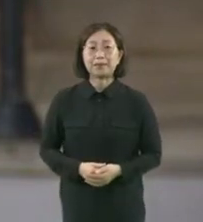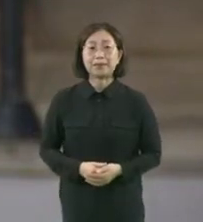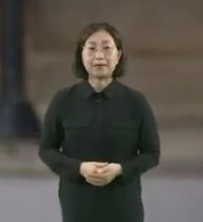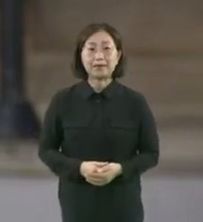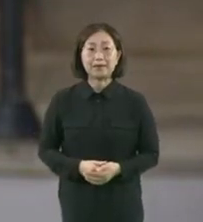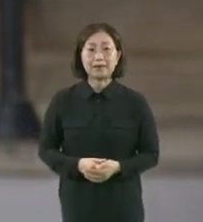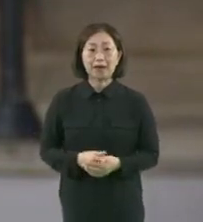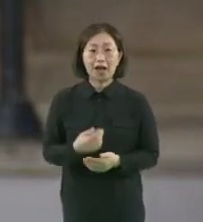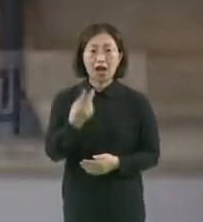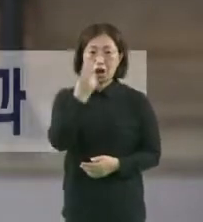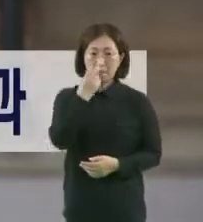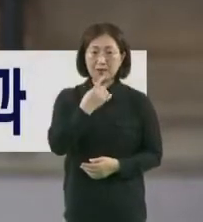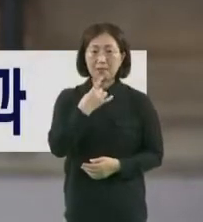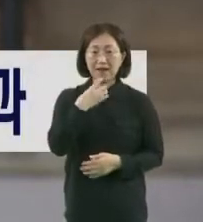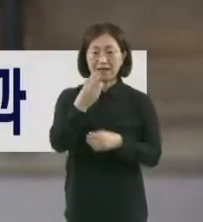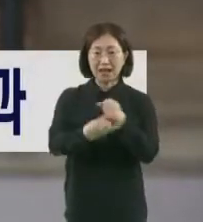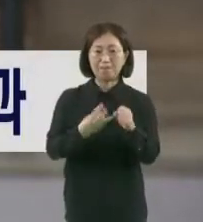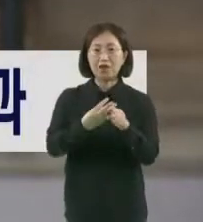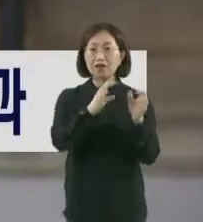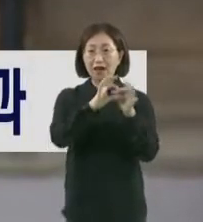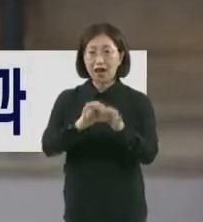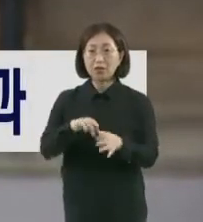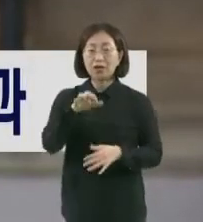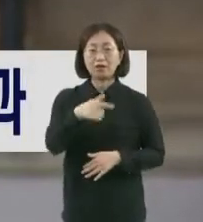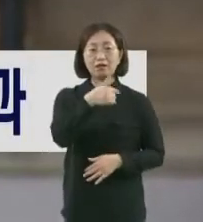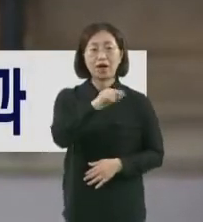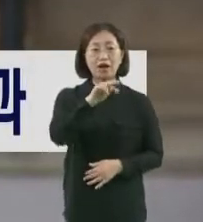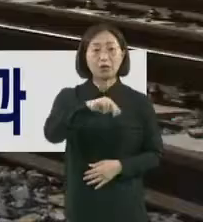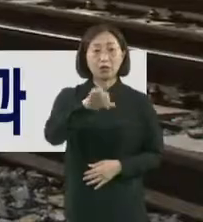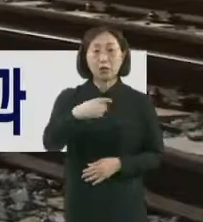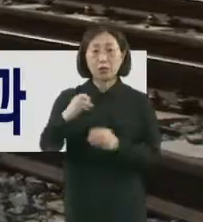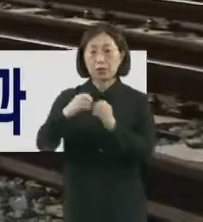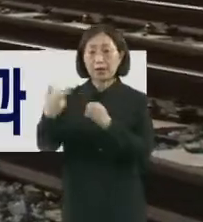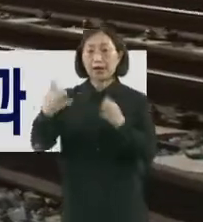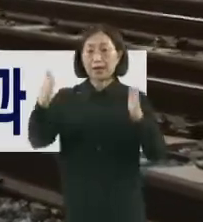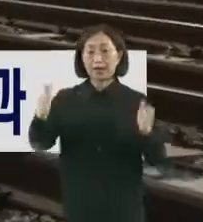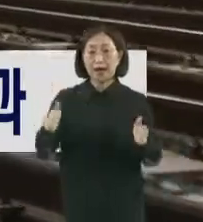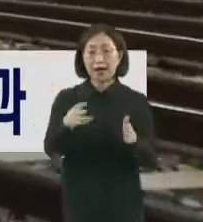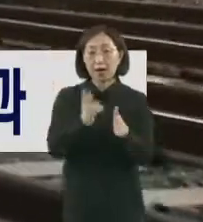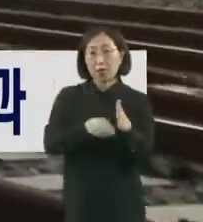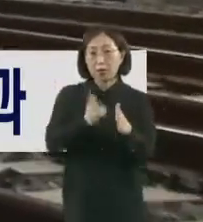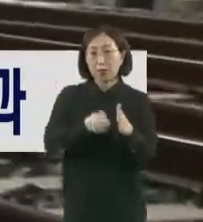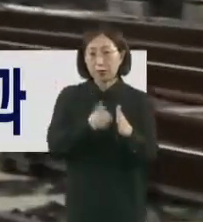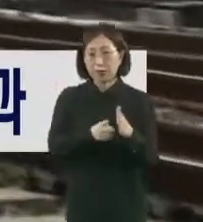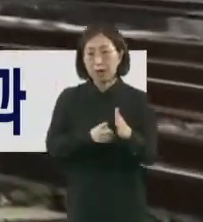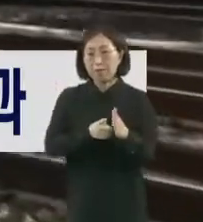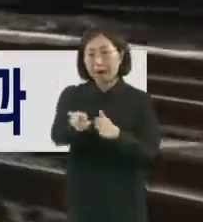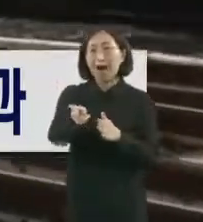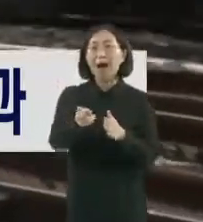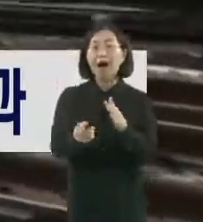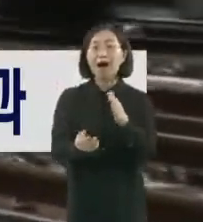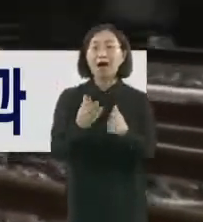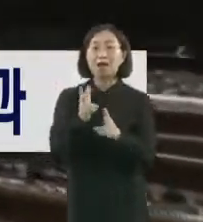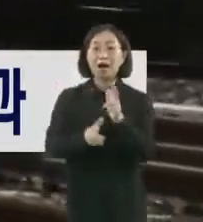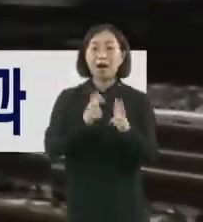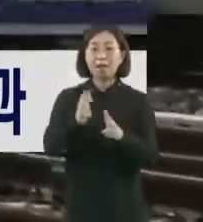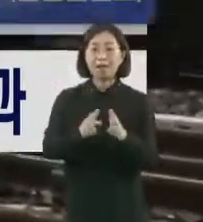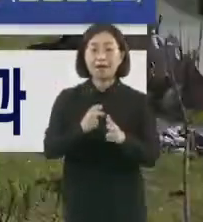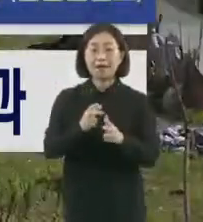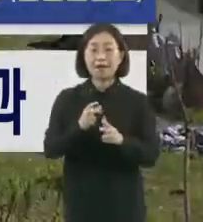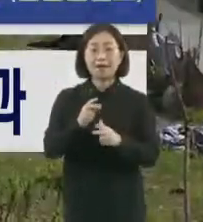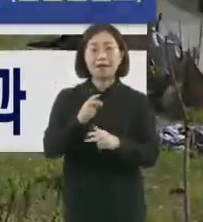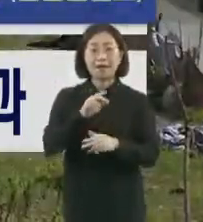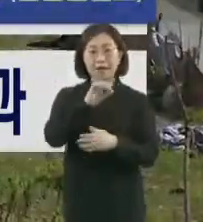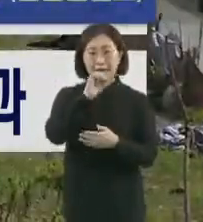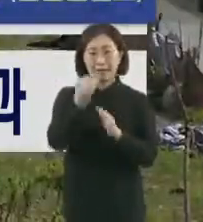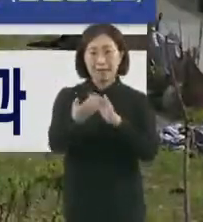예비 타당성 검토만 3년째였던 가수원 논산 간 호남선 철도 고속화 사업이 기획재정부 예비